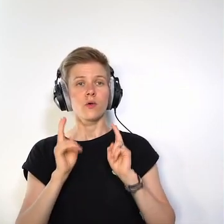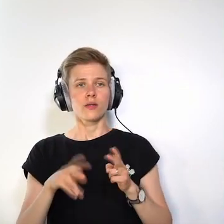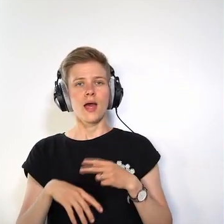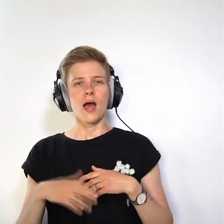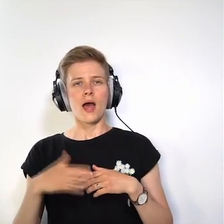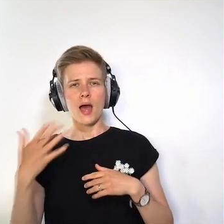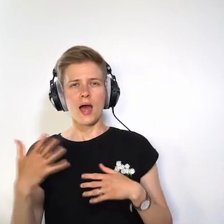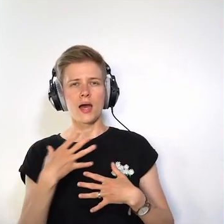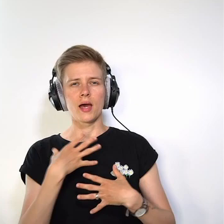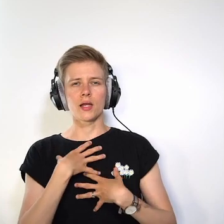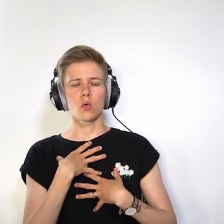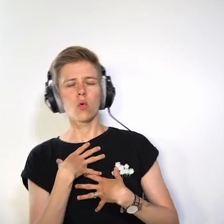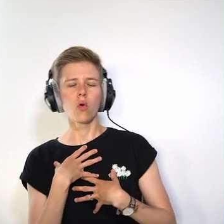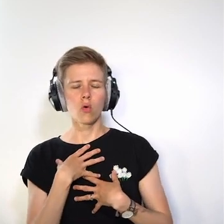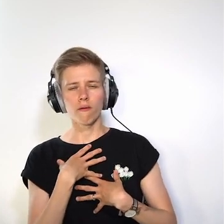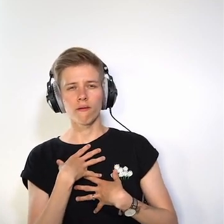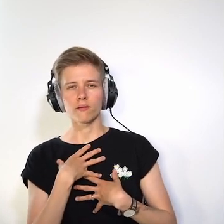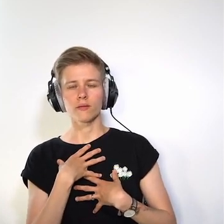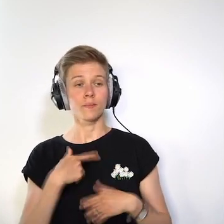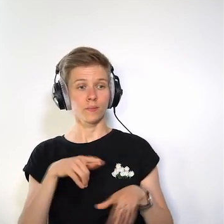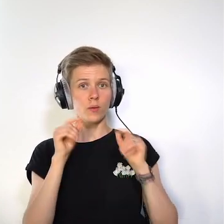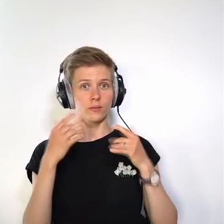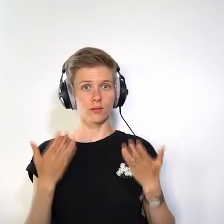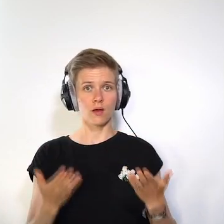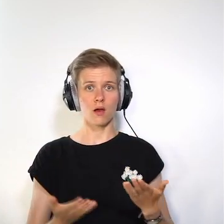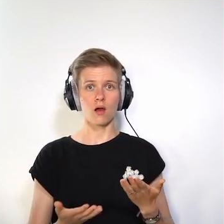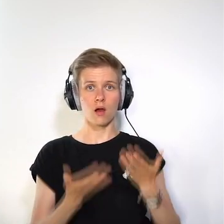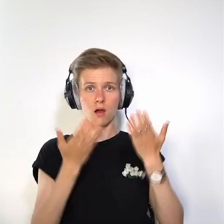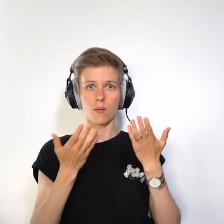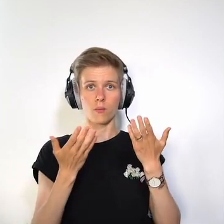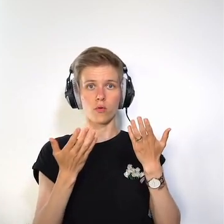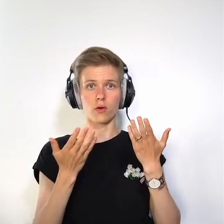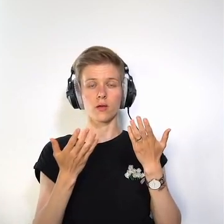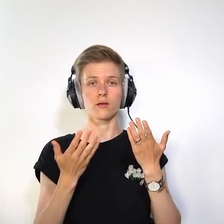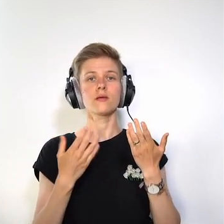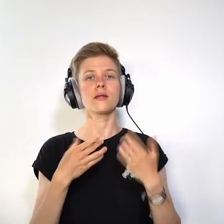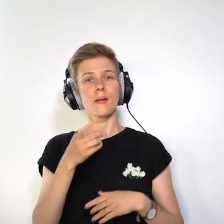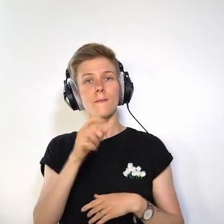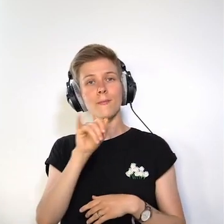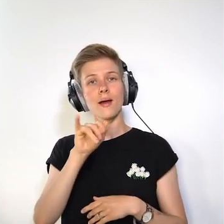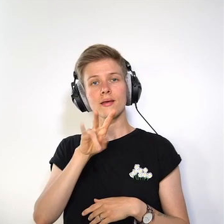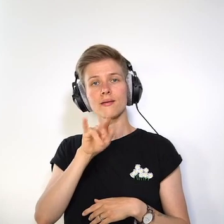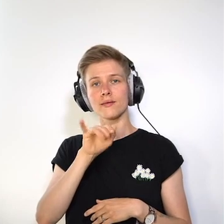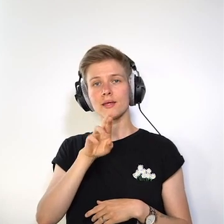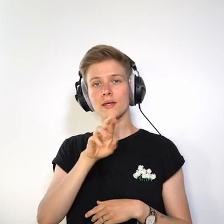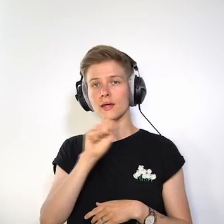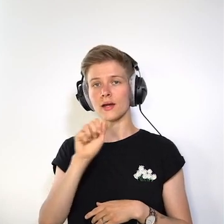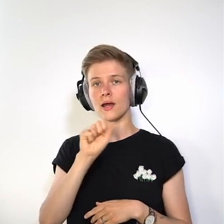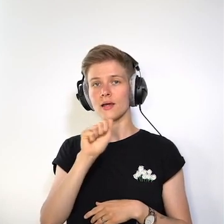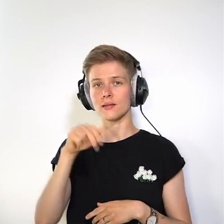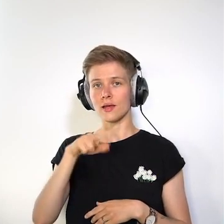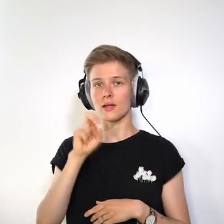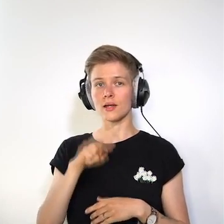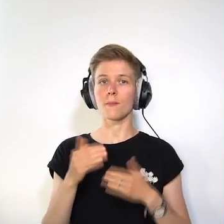ääriuhriutuja. Mä huomasin, että tänä aamuna oli mielenosoitus Päivi Räsäsen puolesta eduskuntatalon